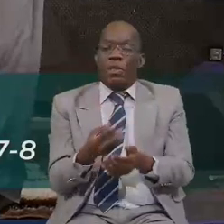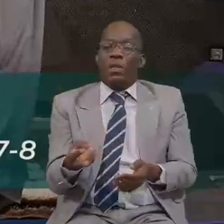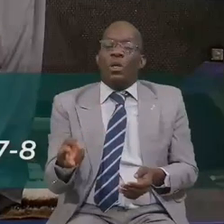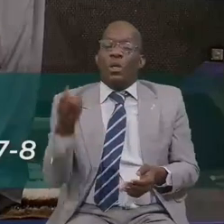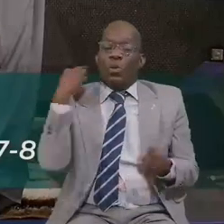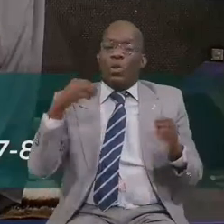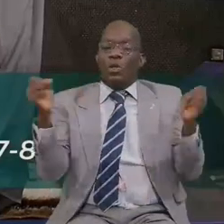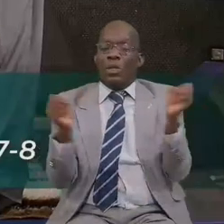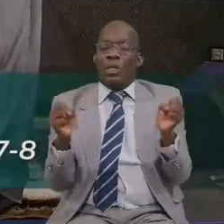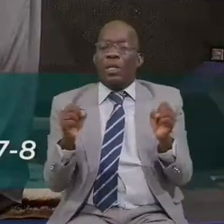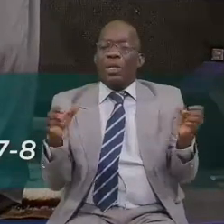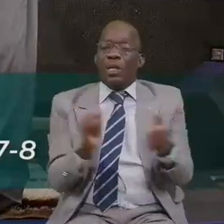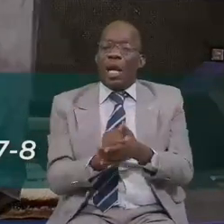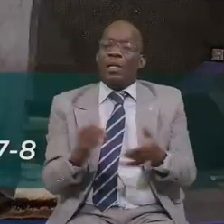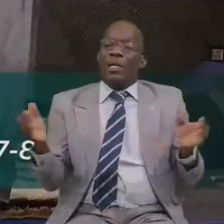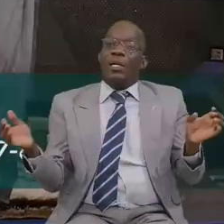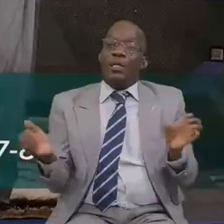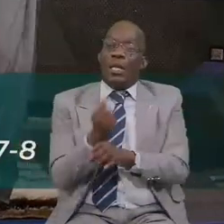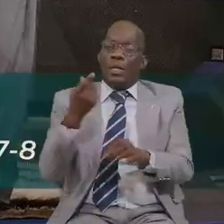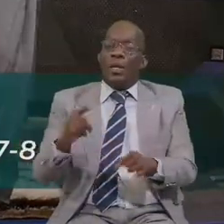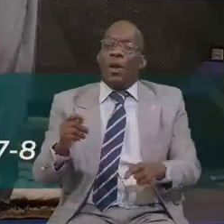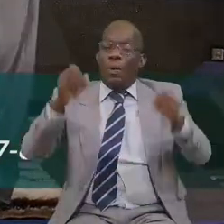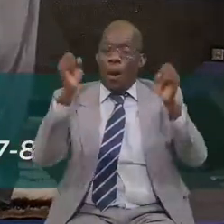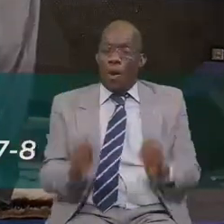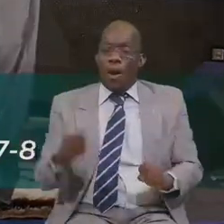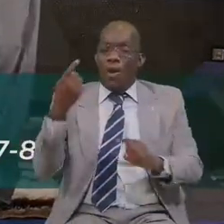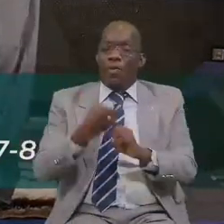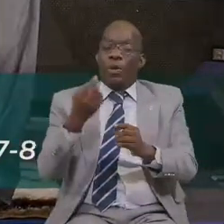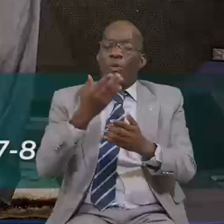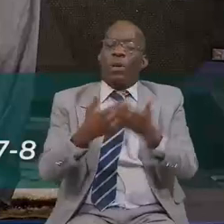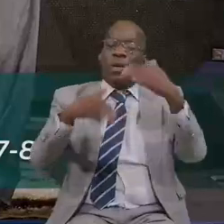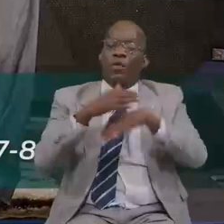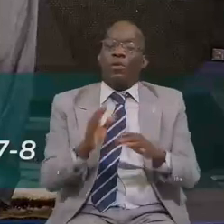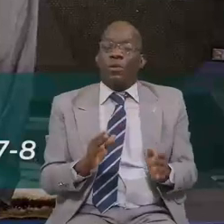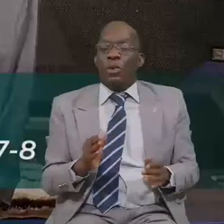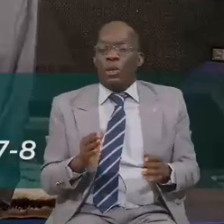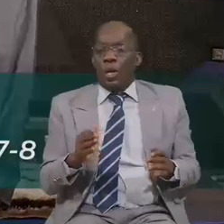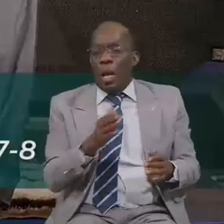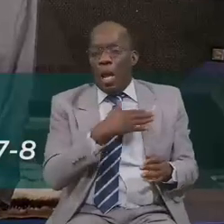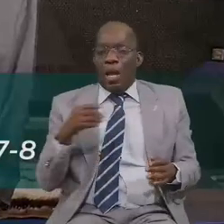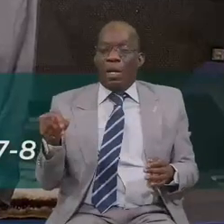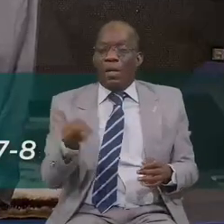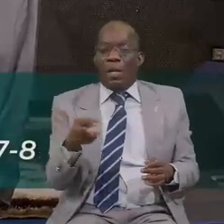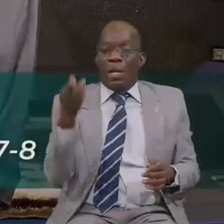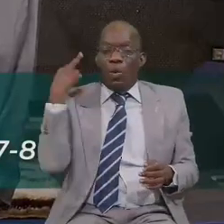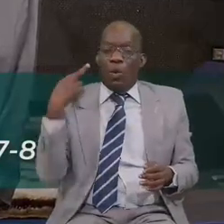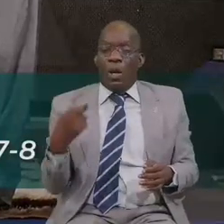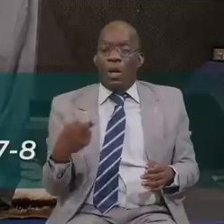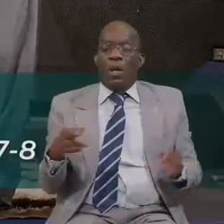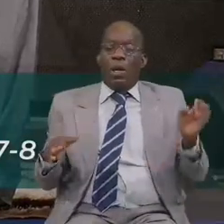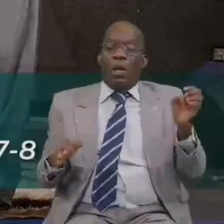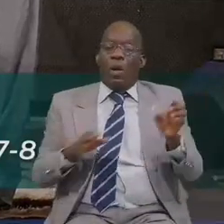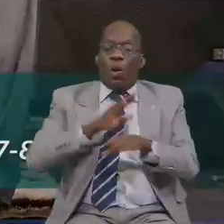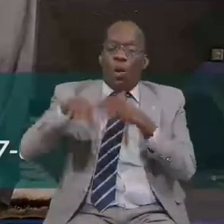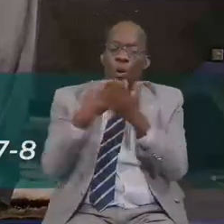Il faut donc une force, la puissance du ciel. Et on dit, et ils furent tous remplis du